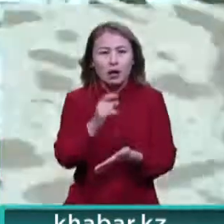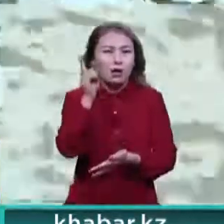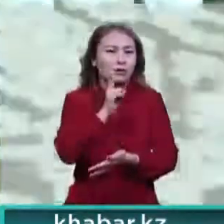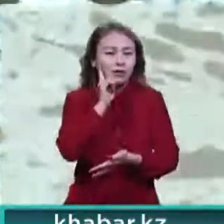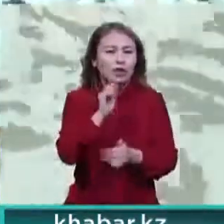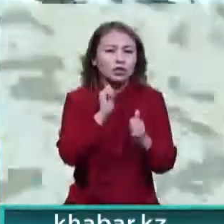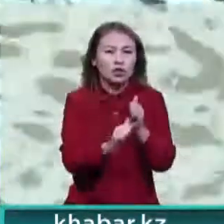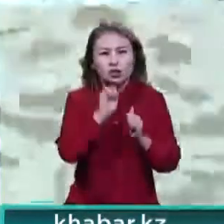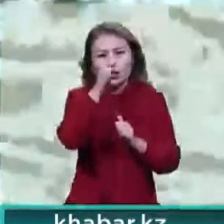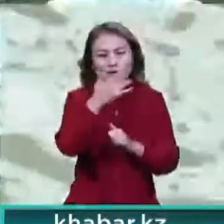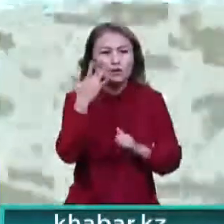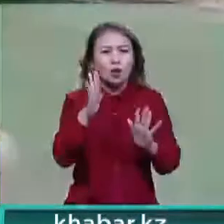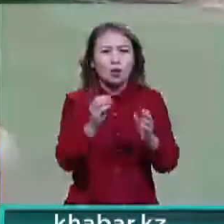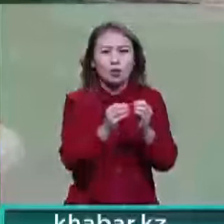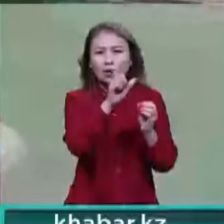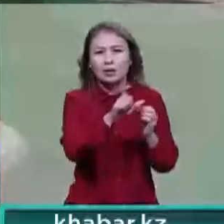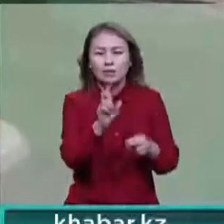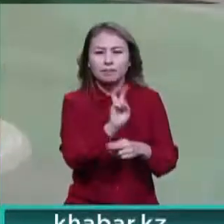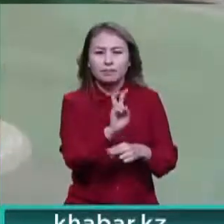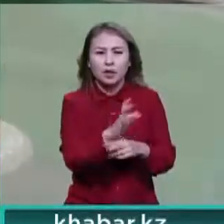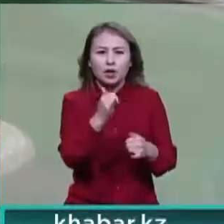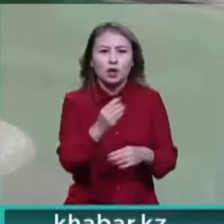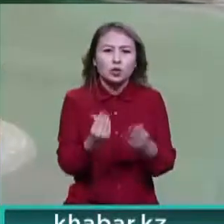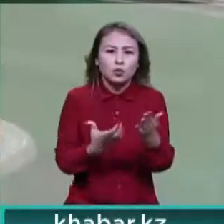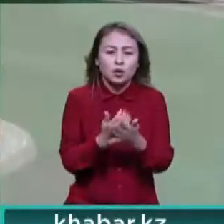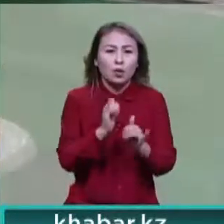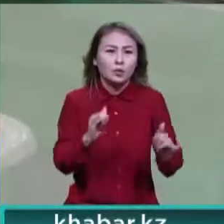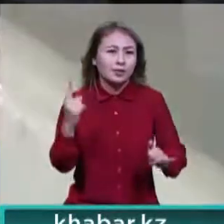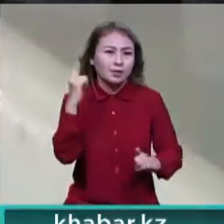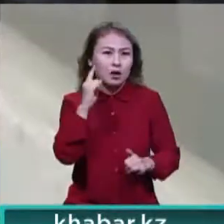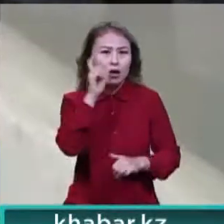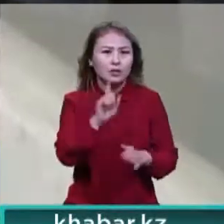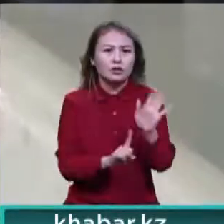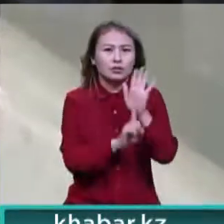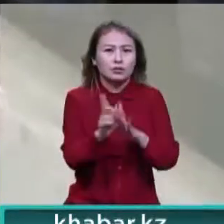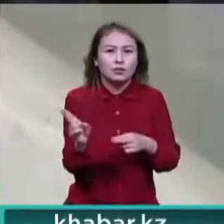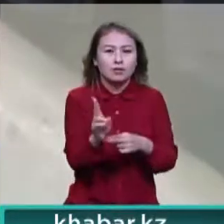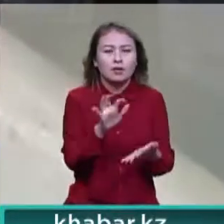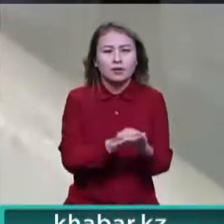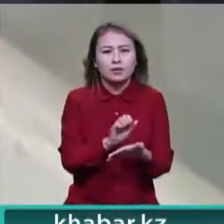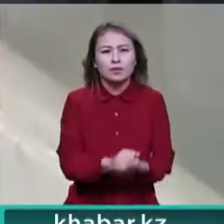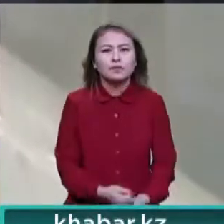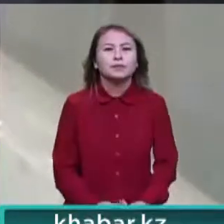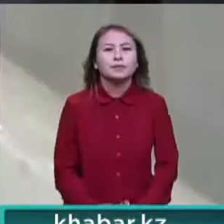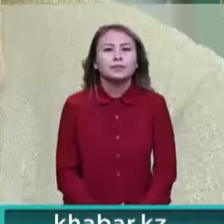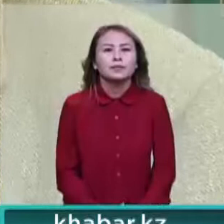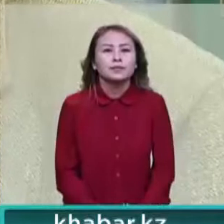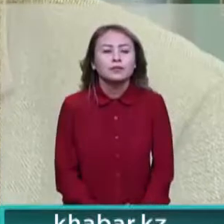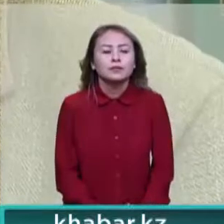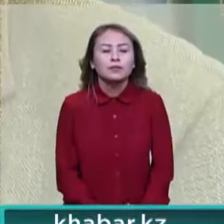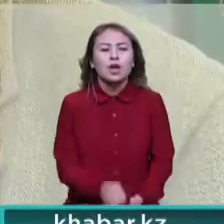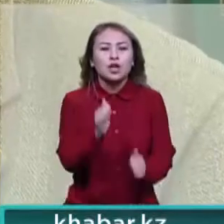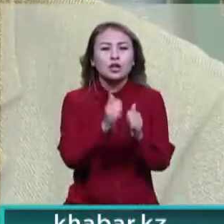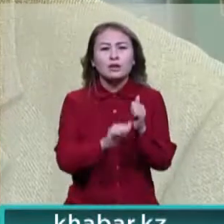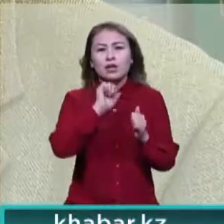өзіне жыл сайын 10 шақты адам ғана түседі екен. Дегенмен қазір субсидия көбейді дегенді естіген халық балық шаруашылығына көптеп қызығушылық танытып жатқан көрінеді. Жылдан